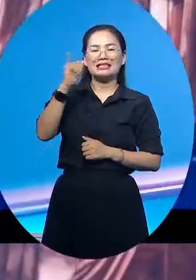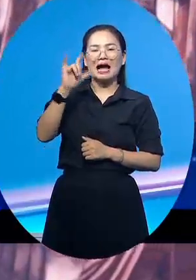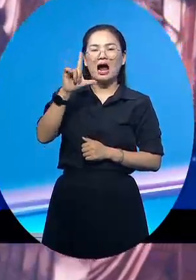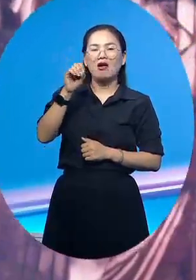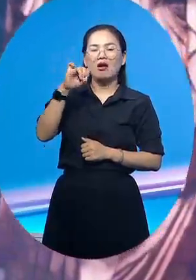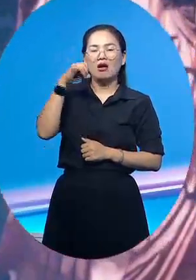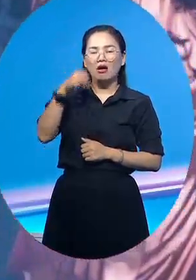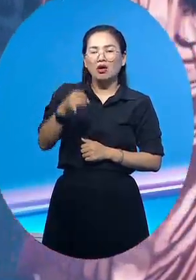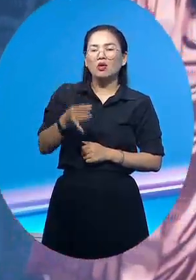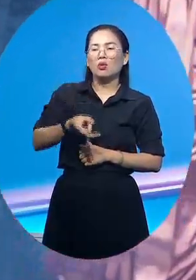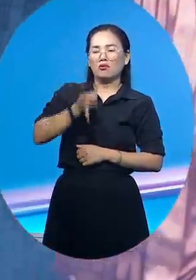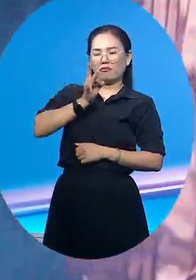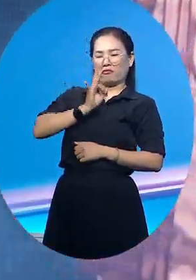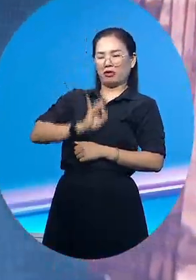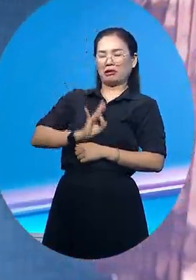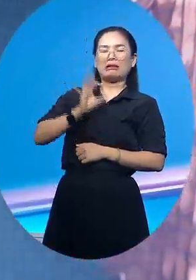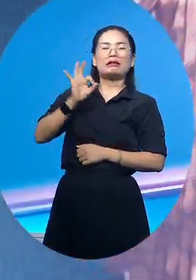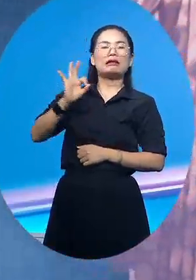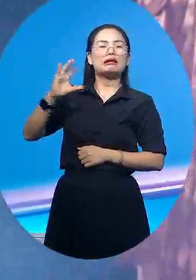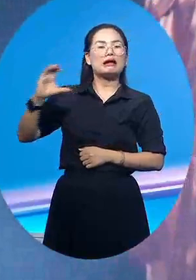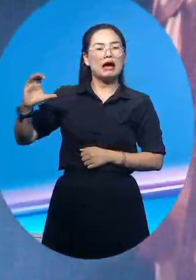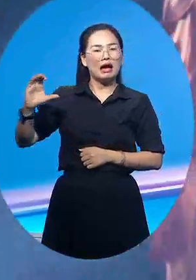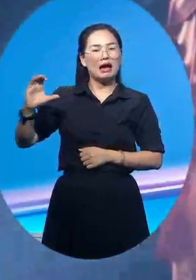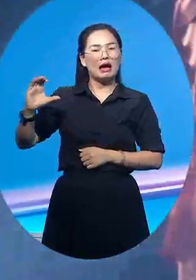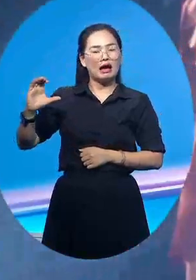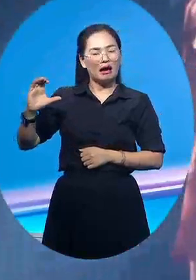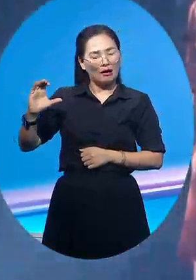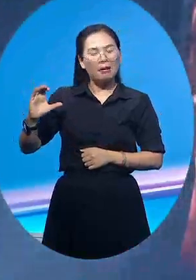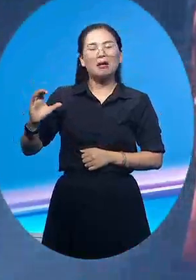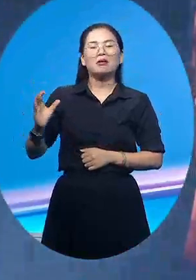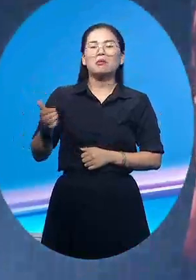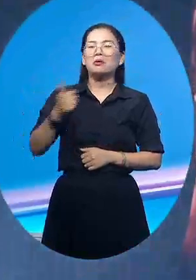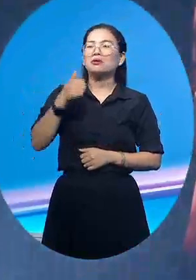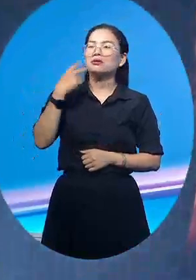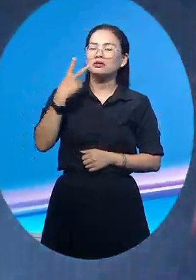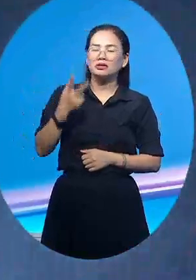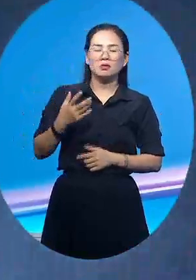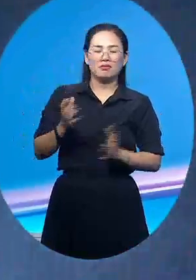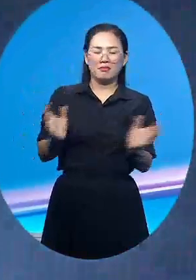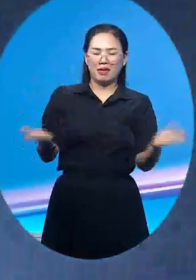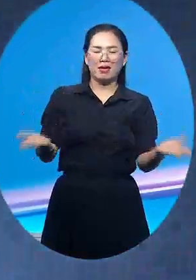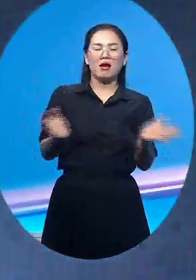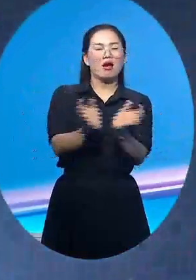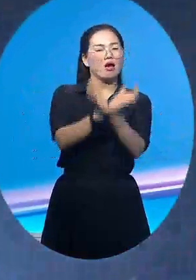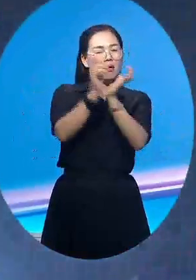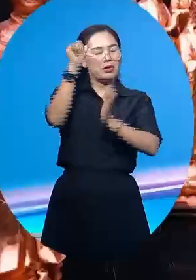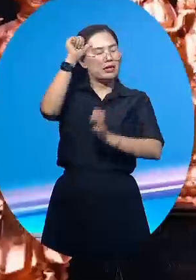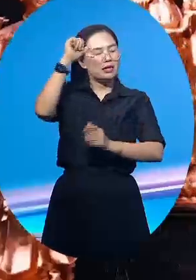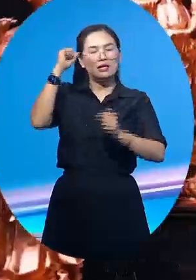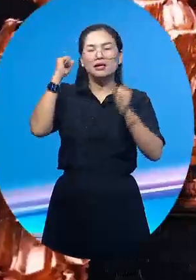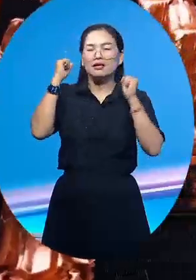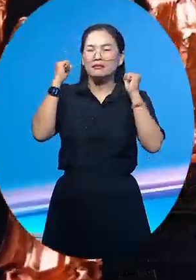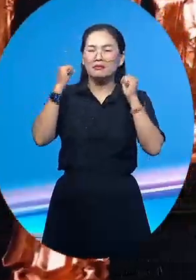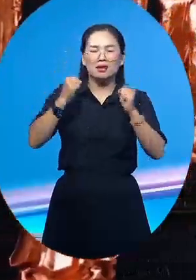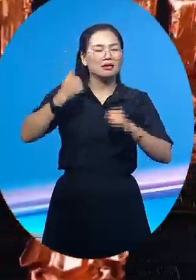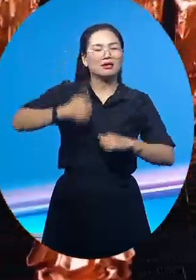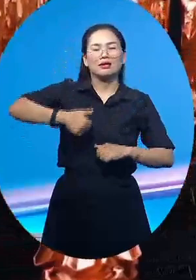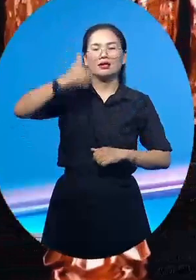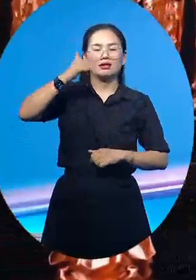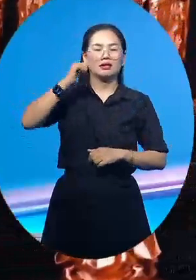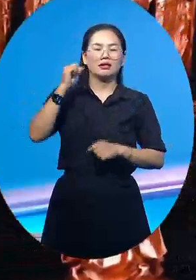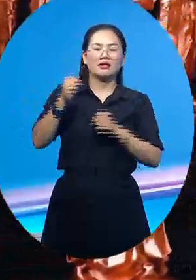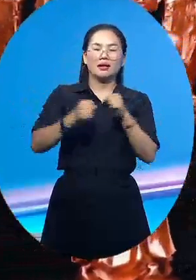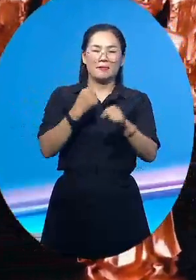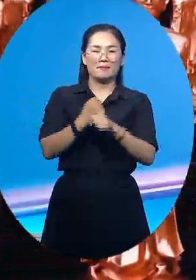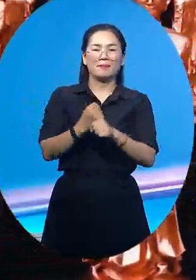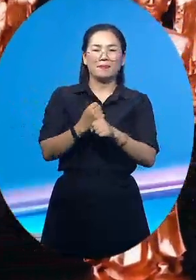23 tháng 6 Lễ Hội Vía Bà Linh Sơn Thánh Mẫu đã trở thành lễ hội tâm linh nhất trong năm tại Tây Ninh đường núi Bà Đen trở thành điểm